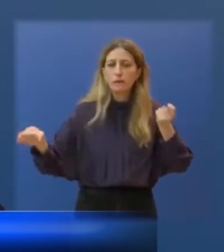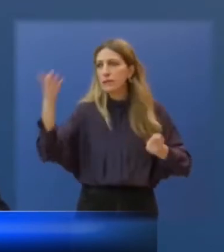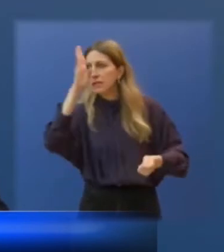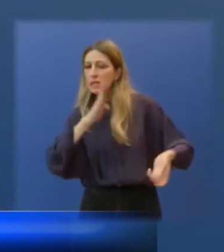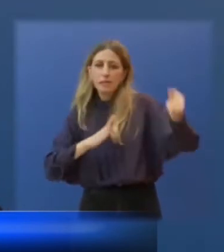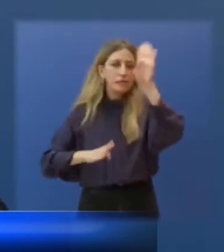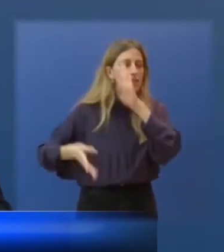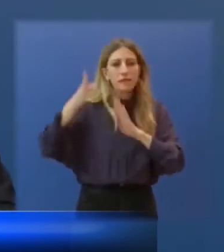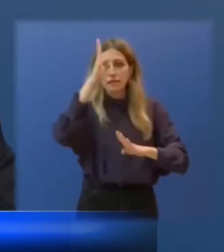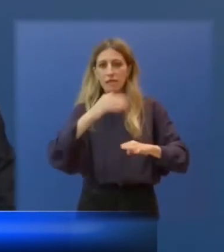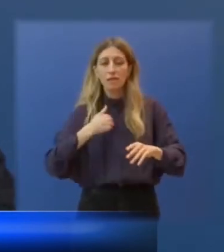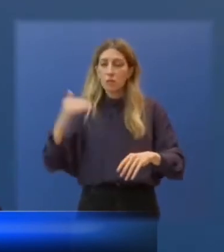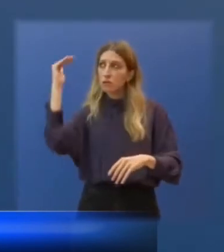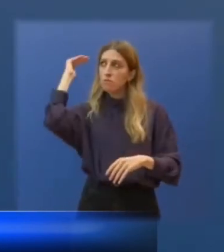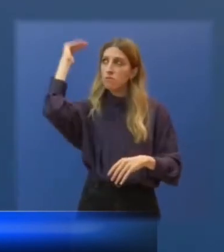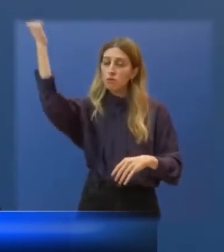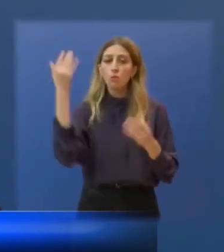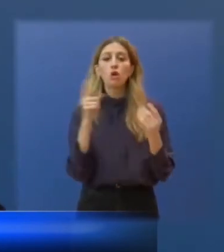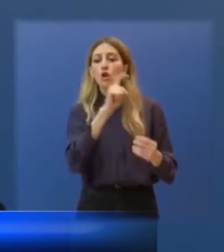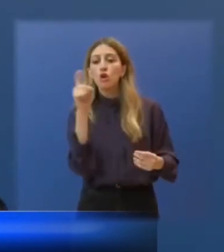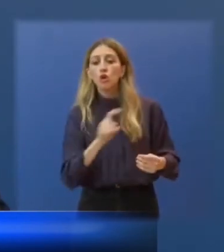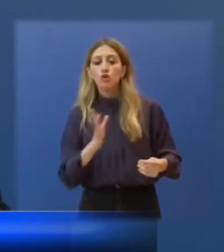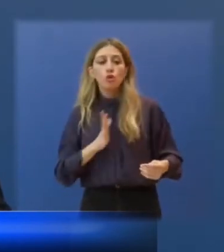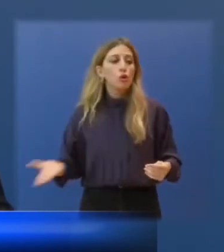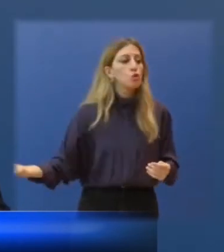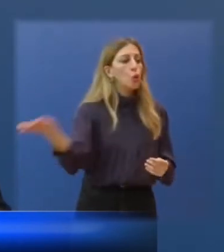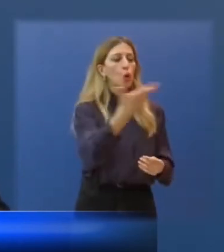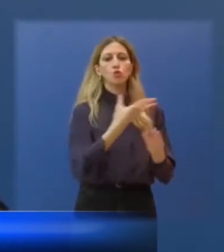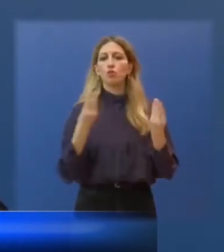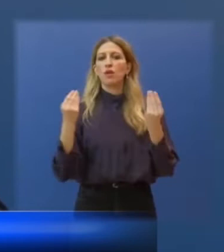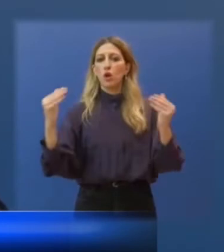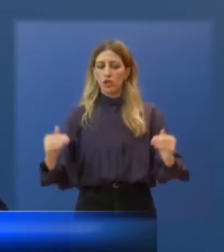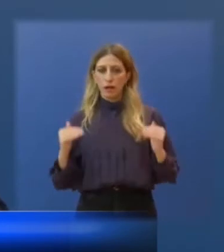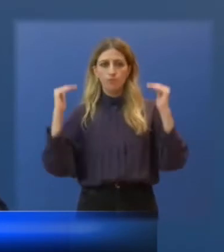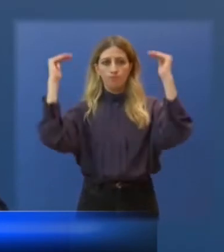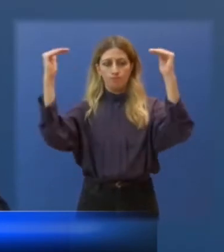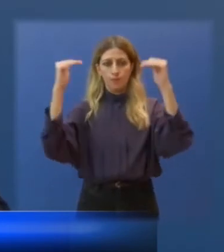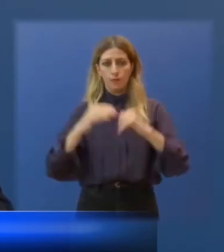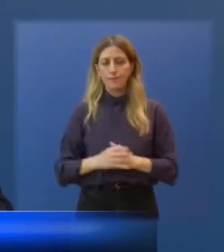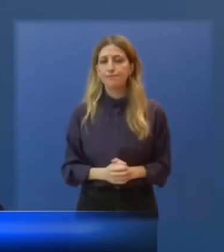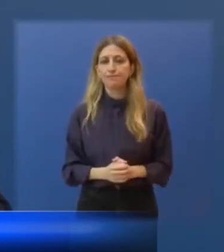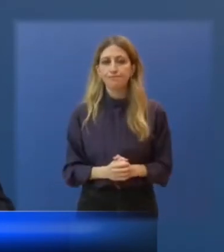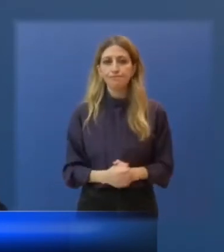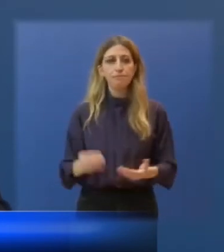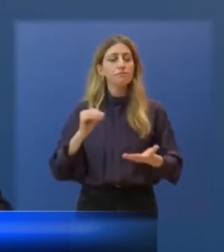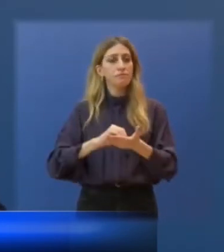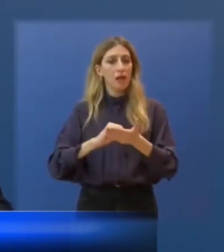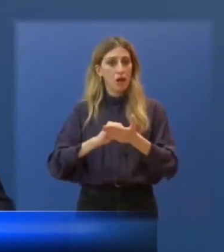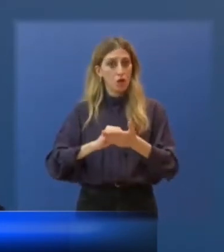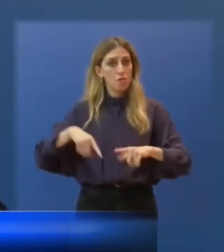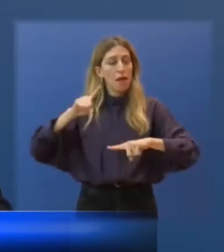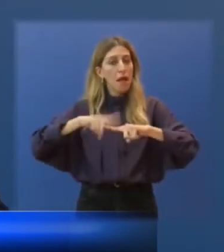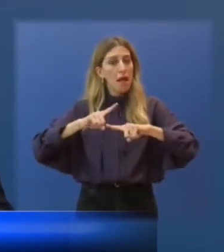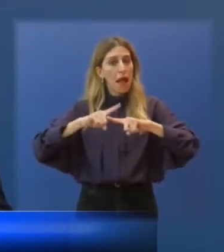υπεράσπιση της ποιότητας ζωής των πολιτών. Την ίδια στιγμή, η χώρα μας επιτυγχάνει υψηλούς ρυθμούς ανάπτυξης